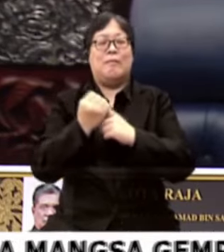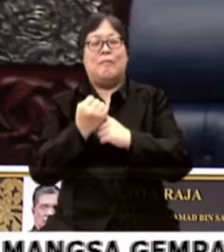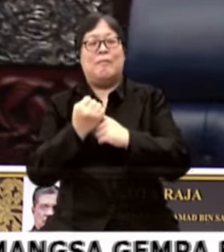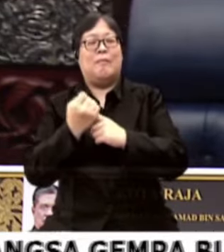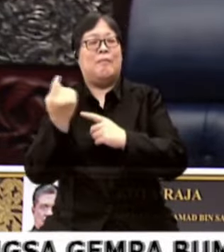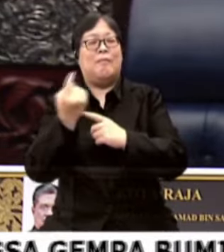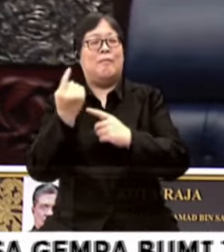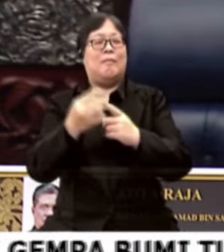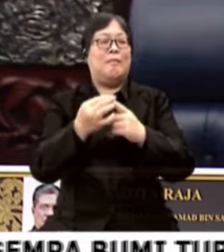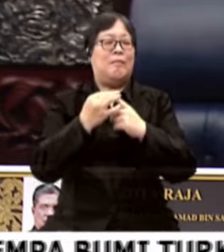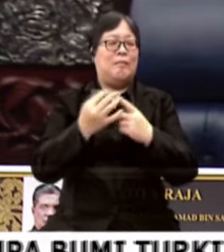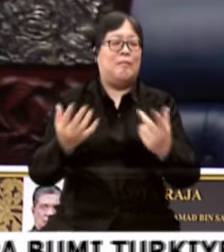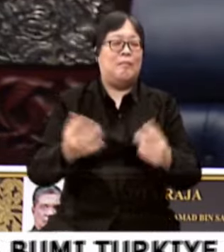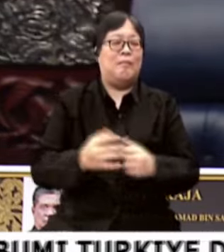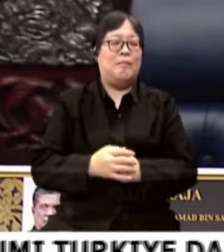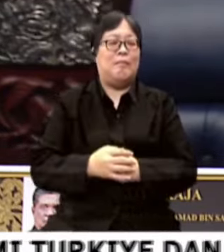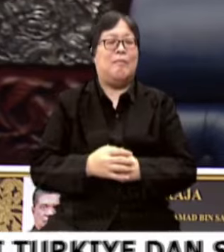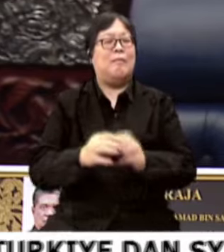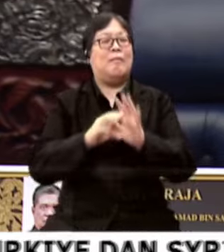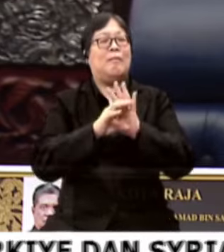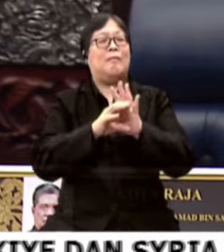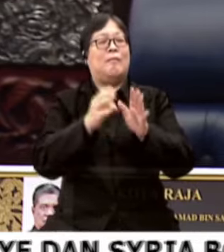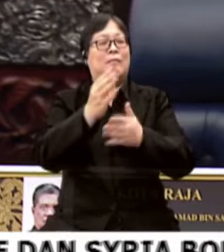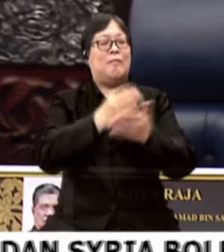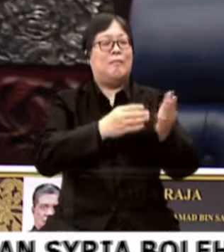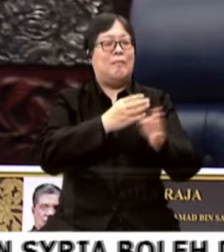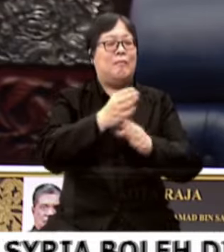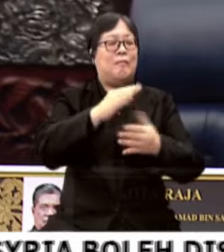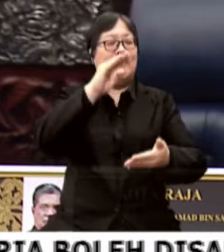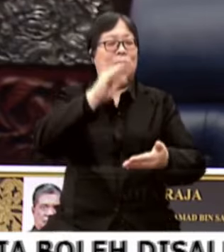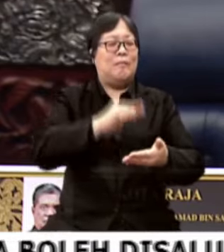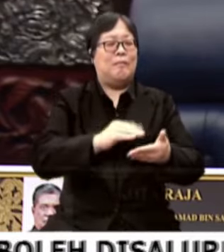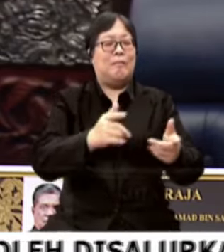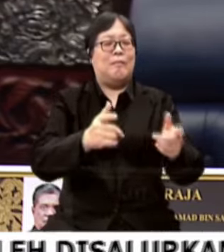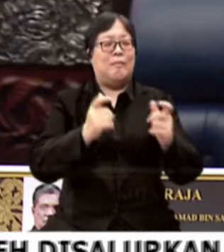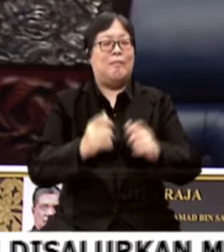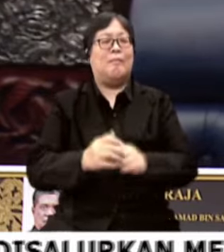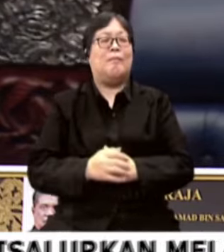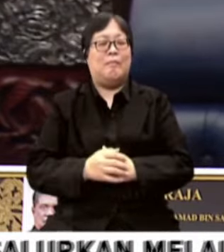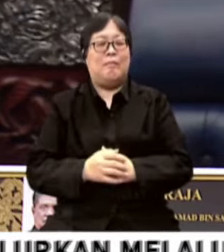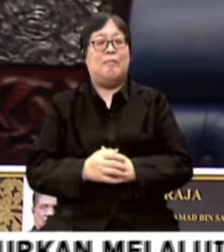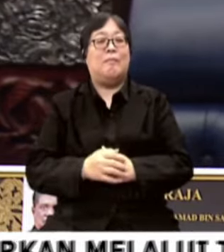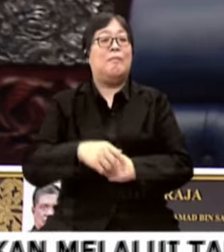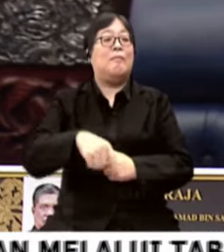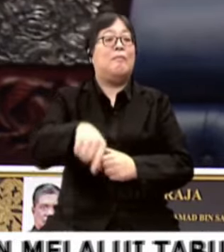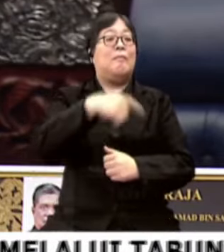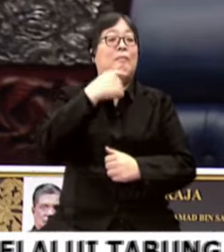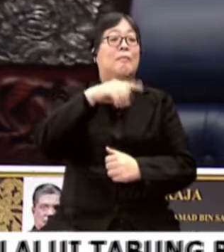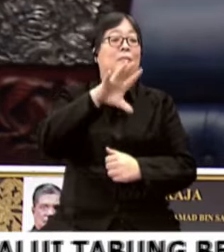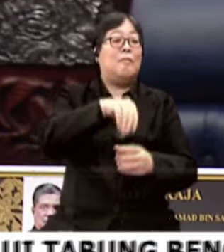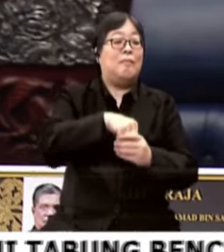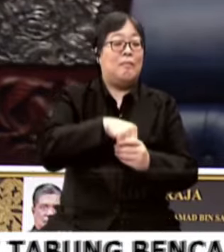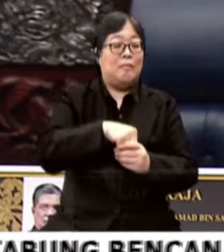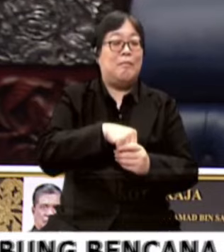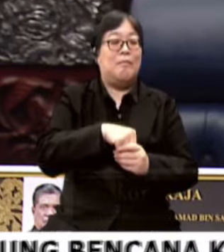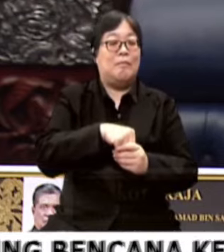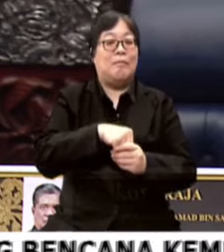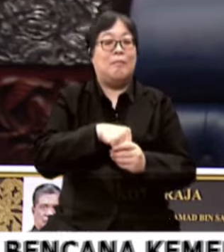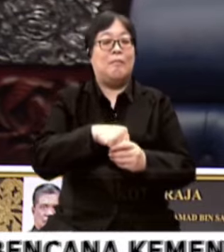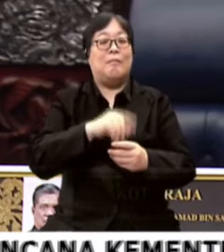contohnya ada sektor yang mengalami penurunan sistem motto maka mereka yang berada di dalam sektor itu